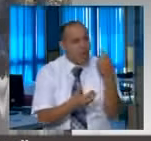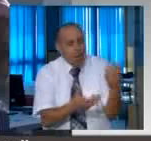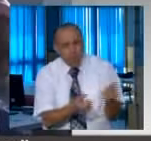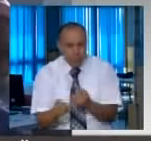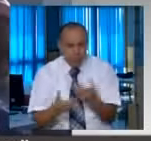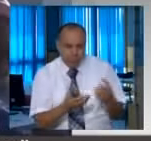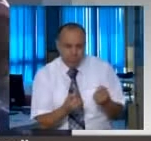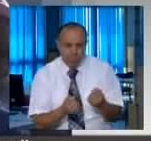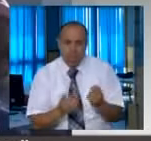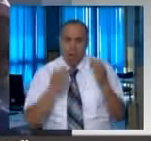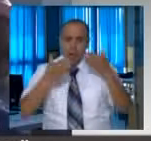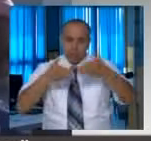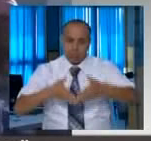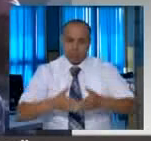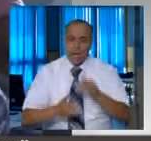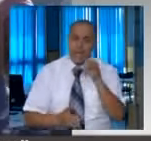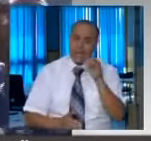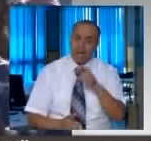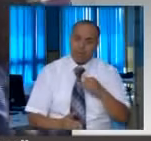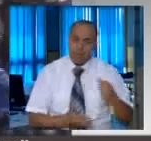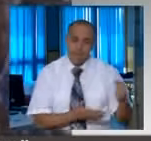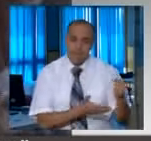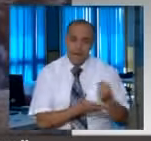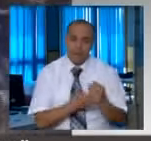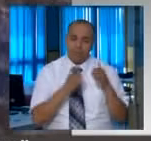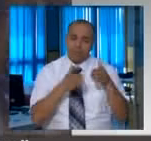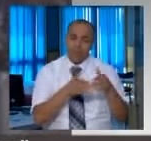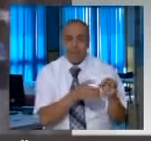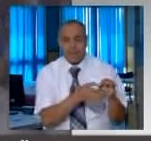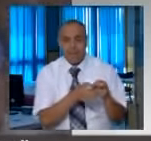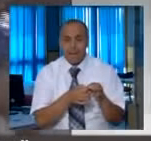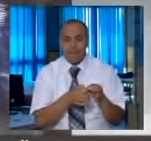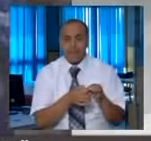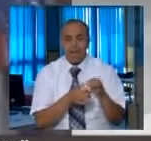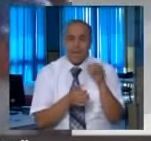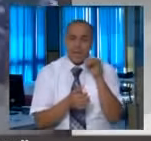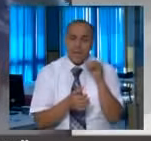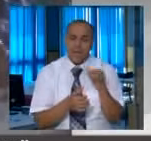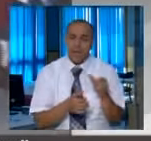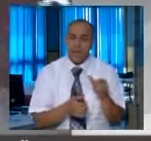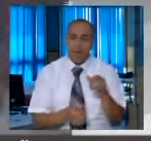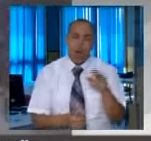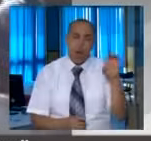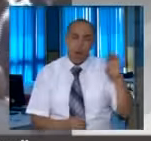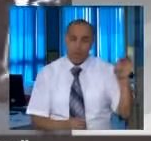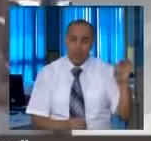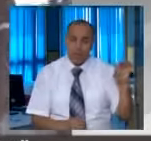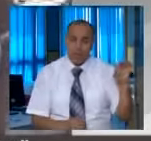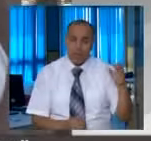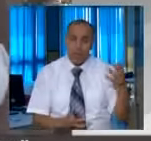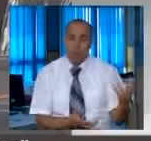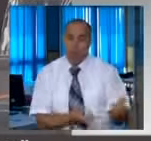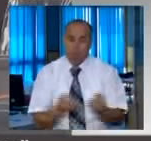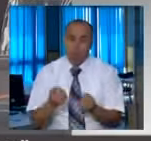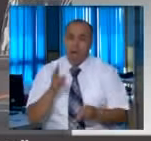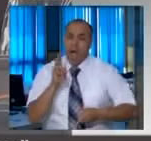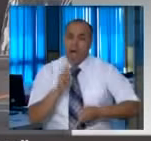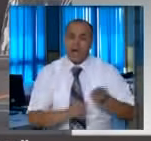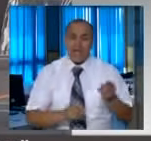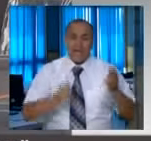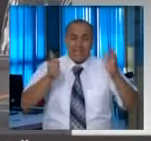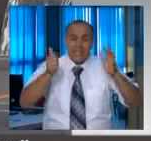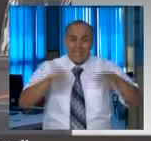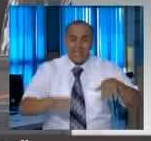تمكن خفر السواحل الإيطالي مدعوما بسفن تابعة للبحرية الإيطالية والأوروبية من إنقاذ أكثر من